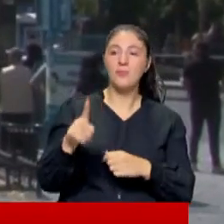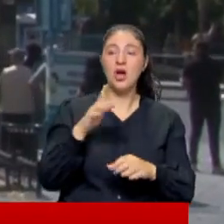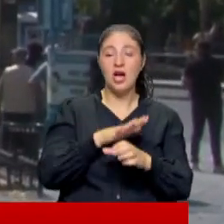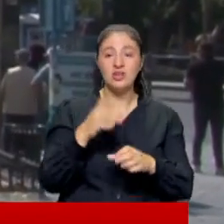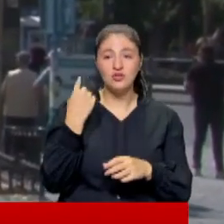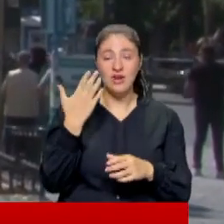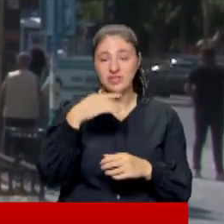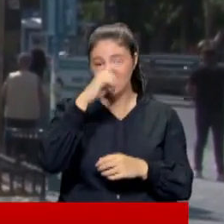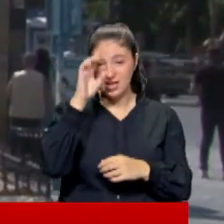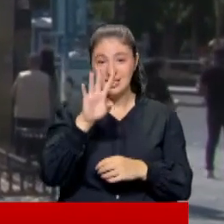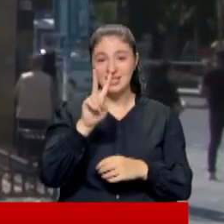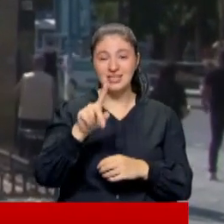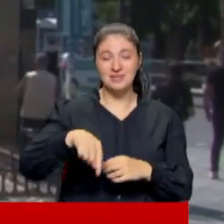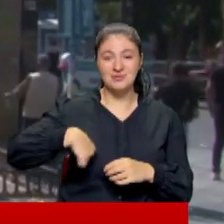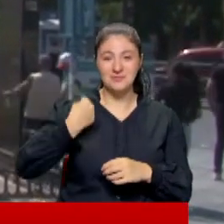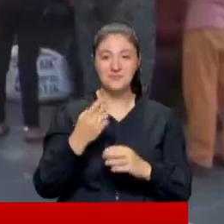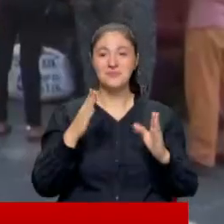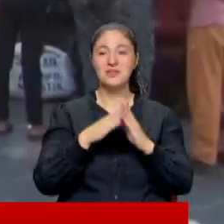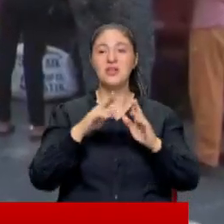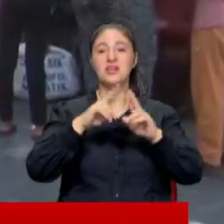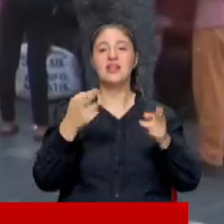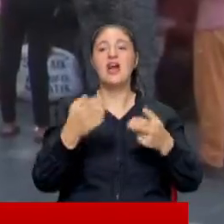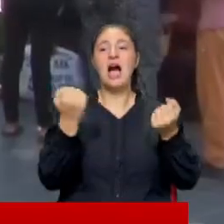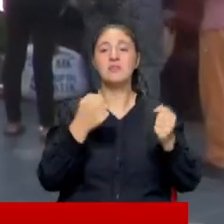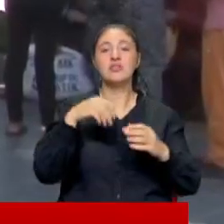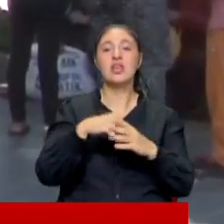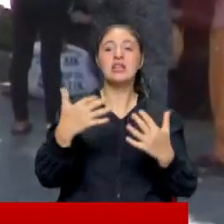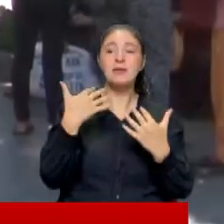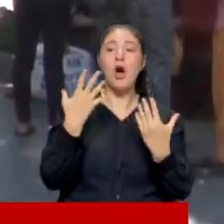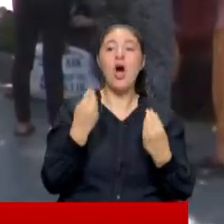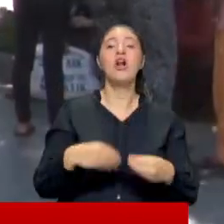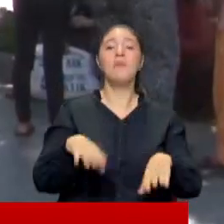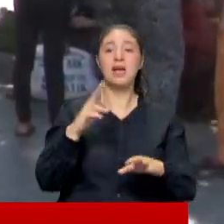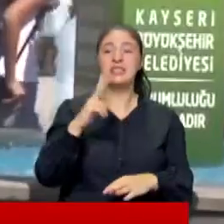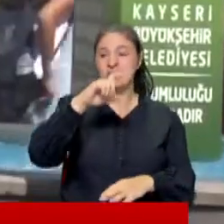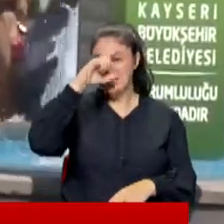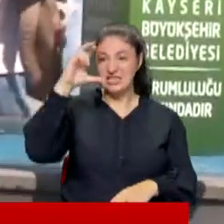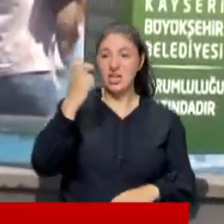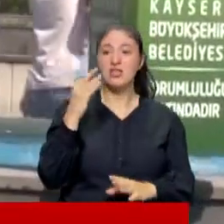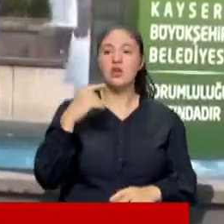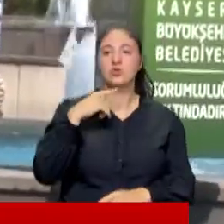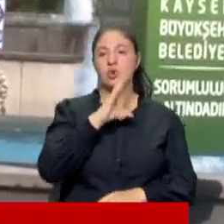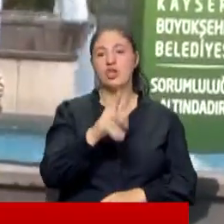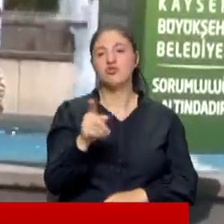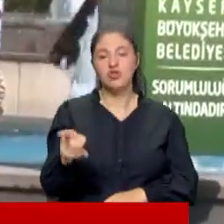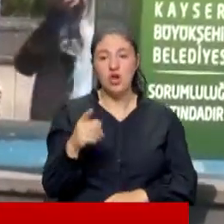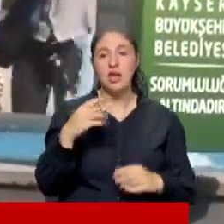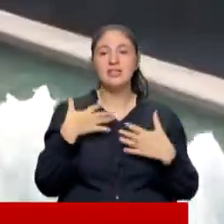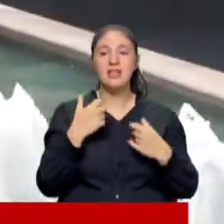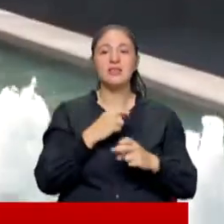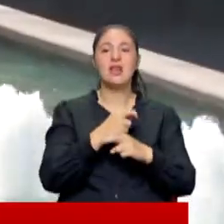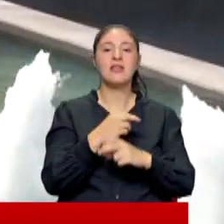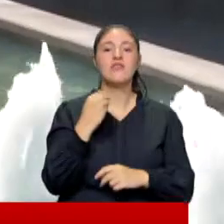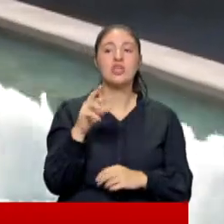Kayseri'de dün hava sıcaklığı 42 dereceydi. Evinde, dükkanında, arabasında kliması olmayan aşırı sıcakları daha da zor atlatıyor. Sağlığı